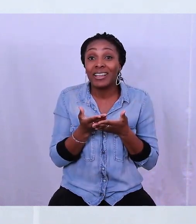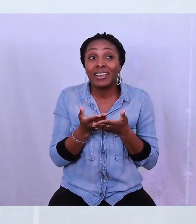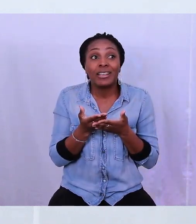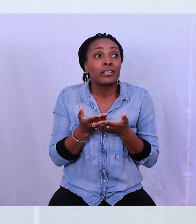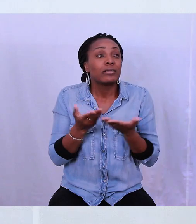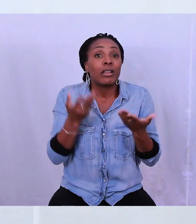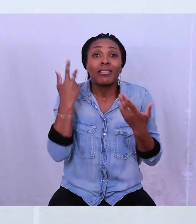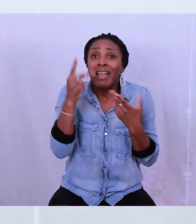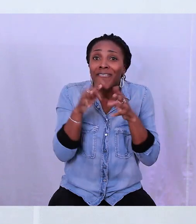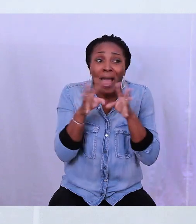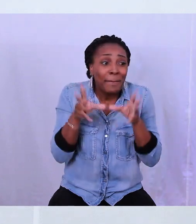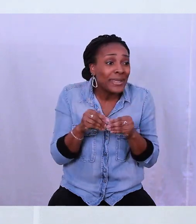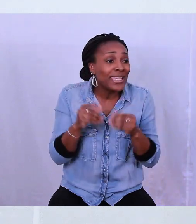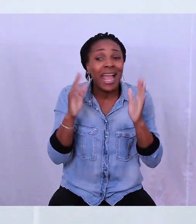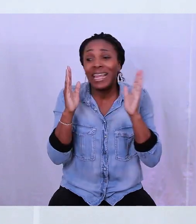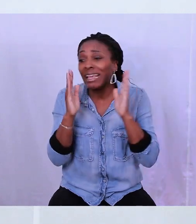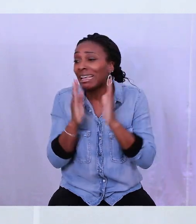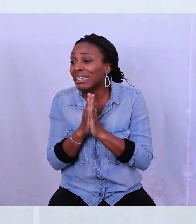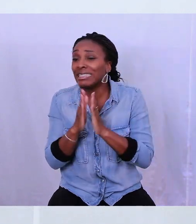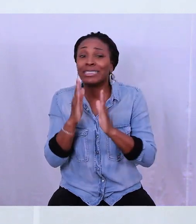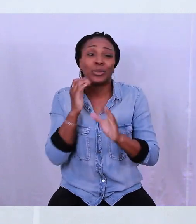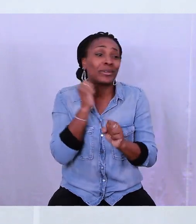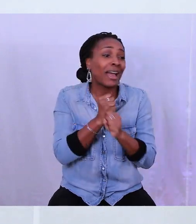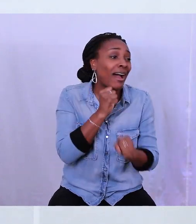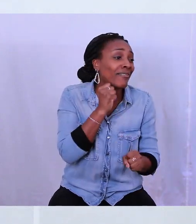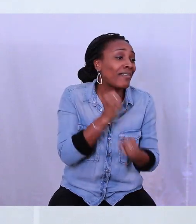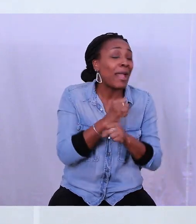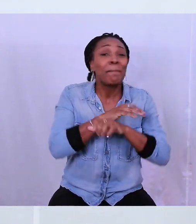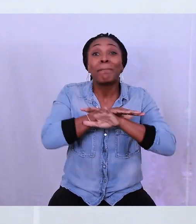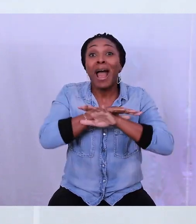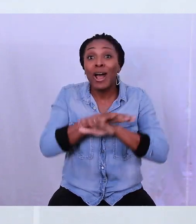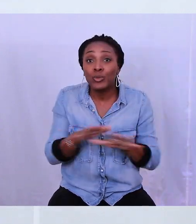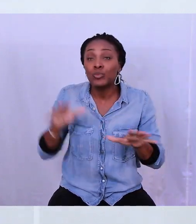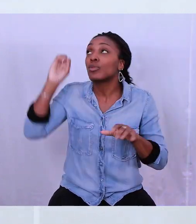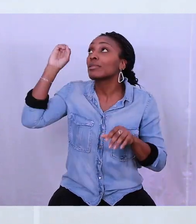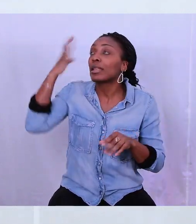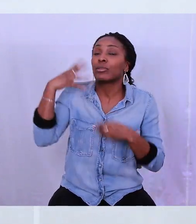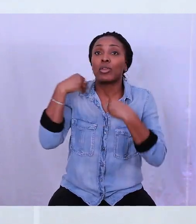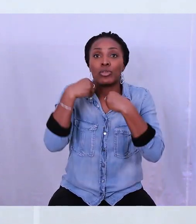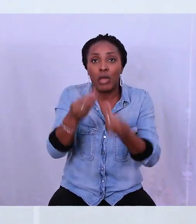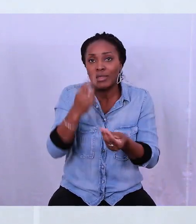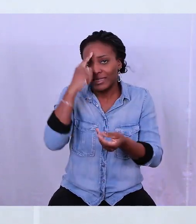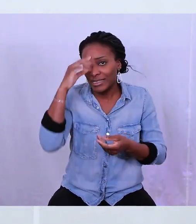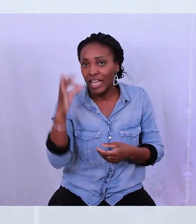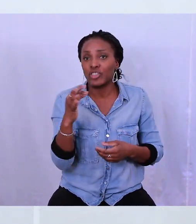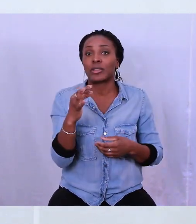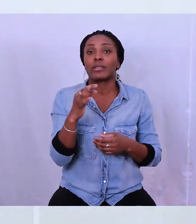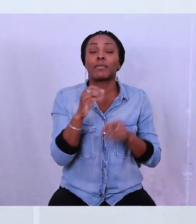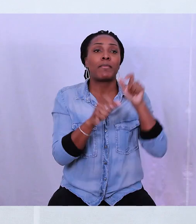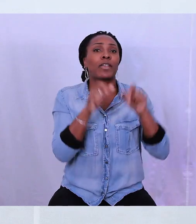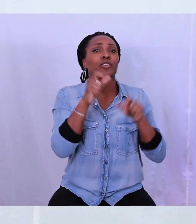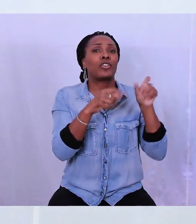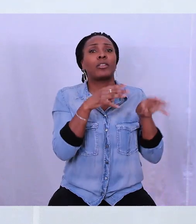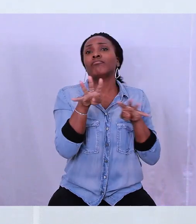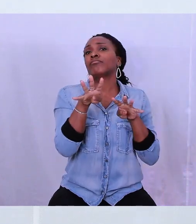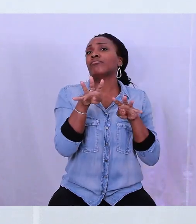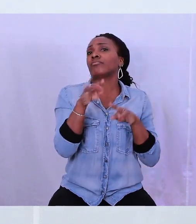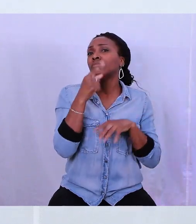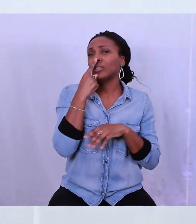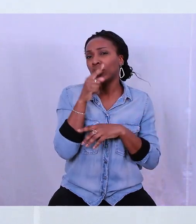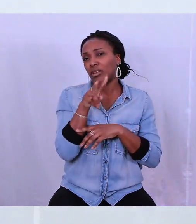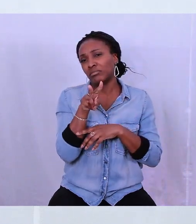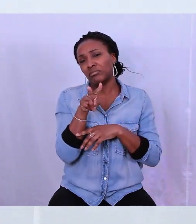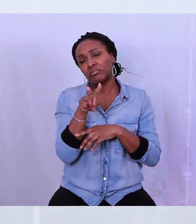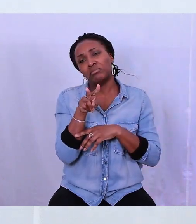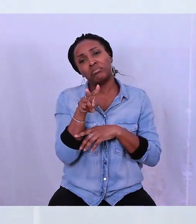soit dans ta famille, à l'église, au travail, où tu es, qu'on puisse reconnaître en toi qu'il y a en